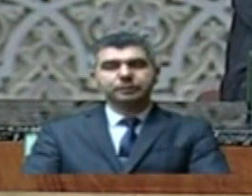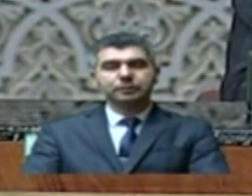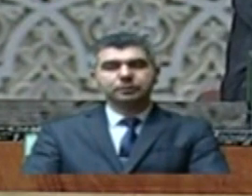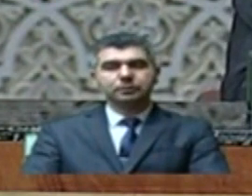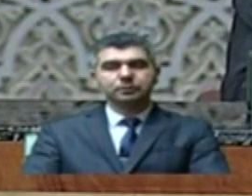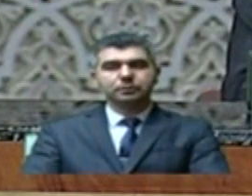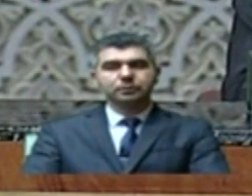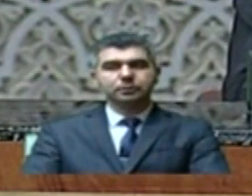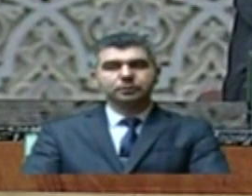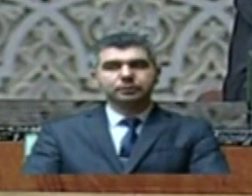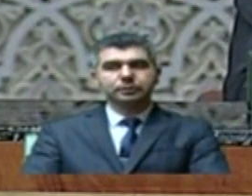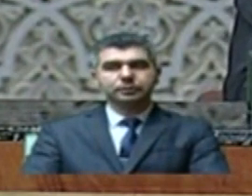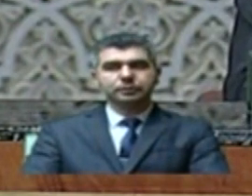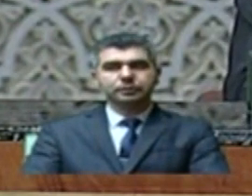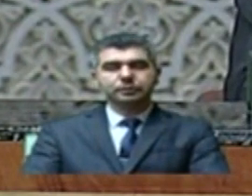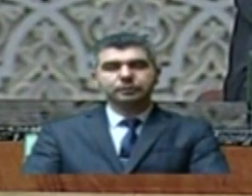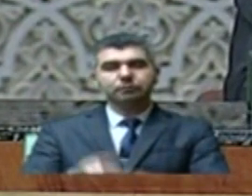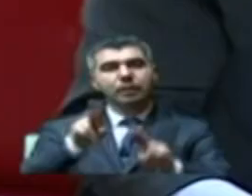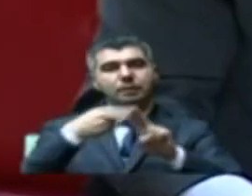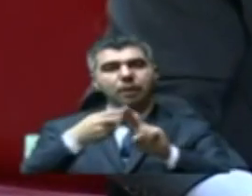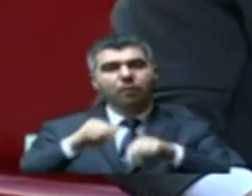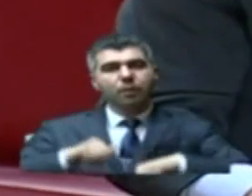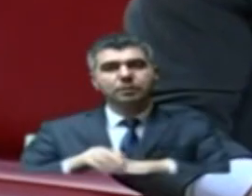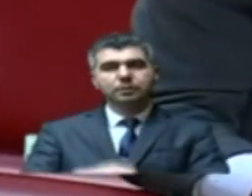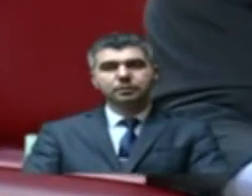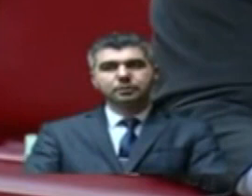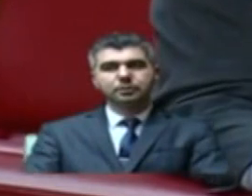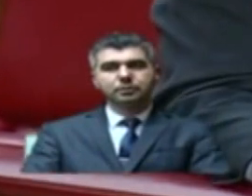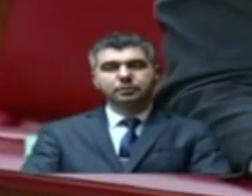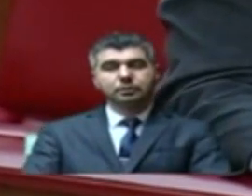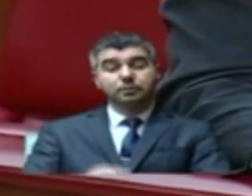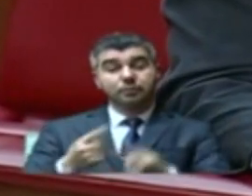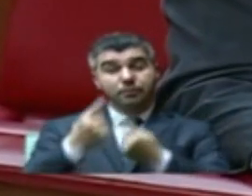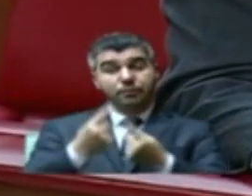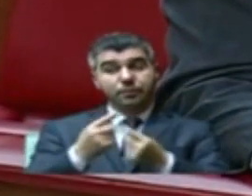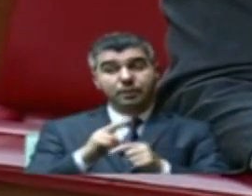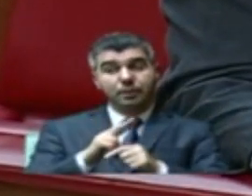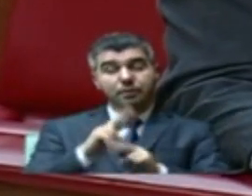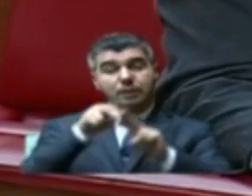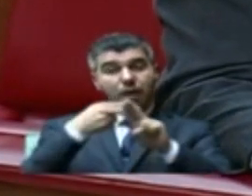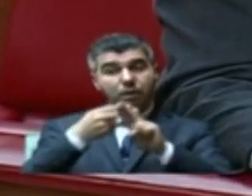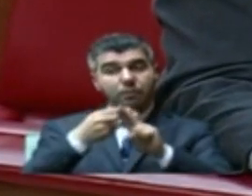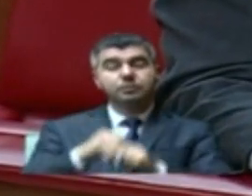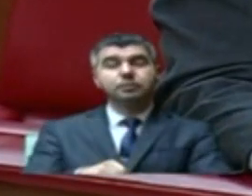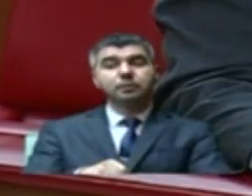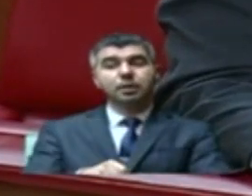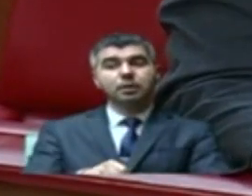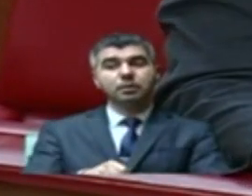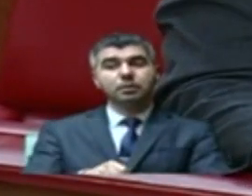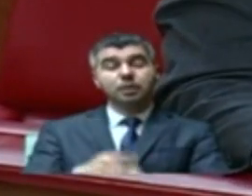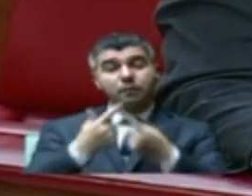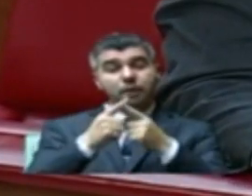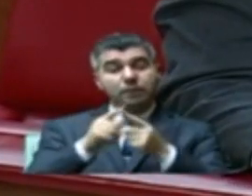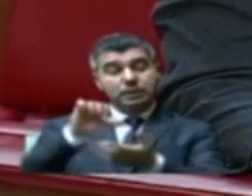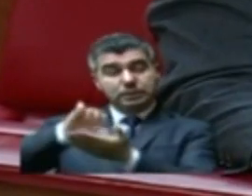ذلك السيد الوزير في ترد على التعقيب. أنا جاوبت على موضوع هذا المتعلق